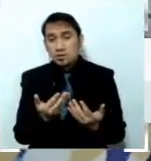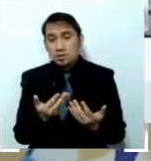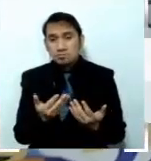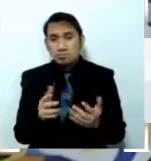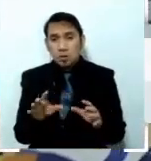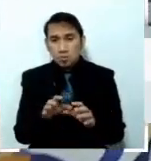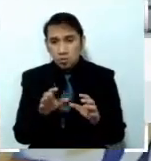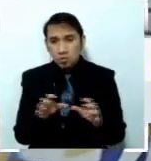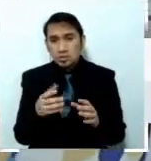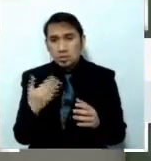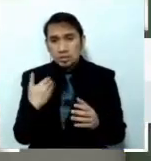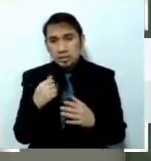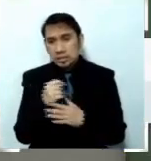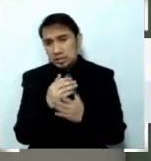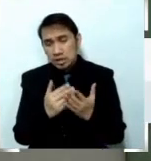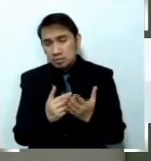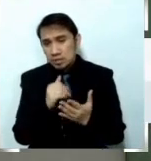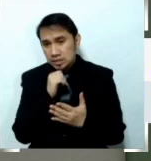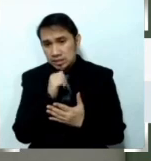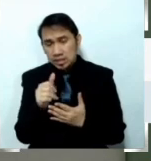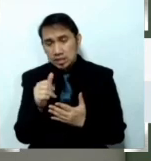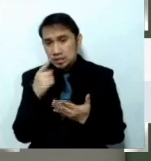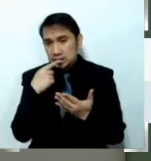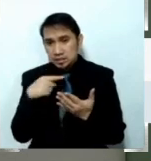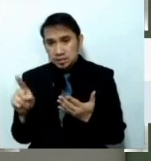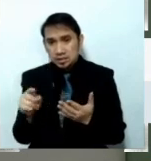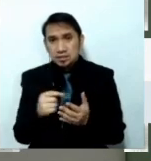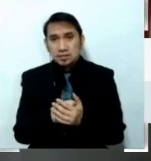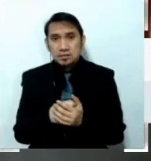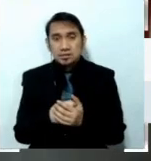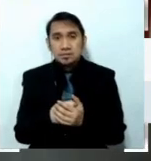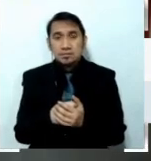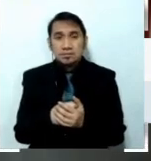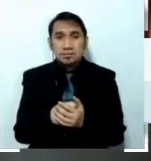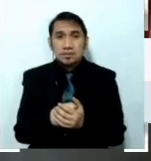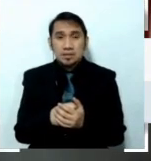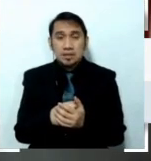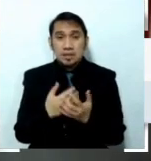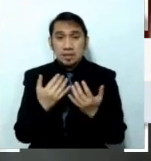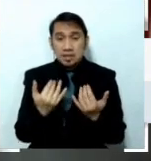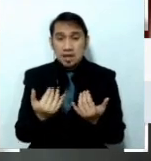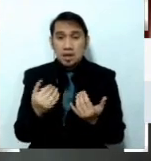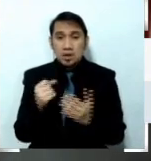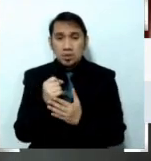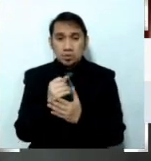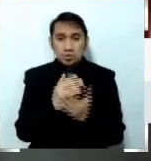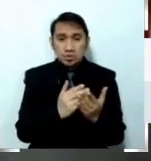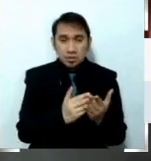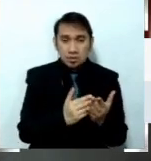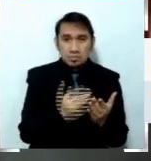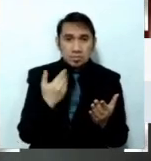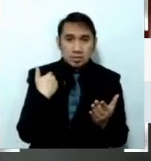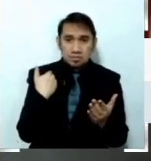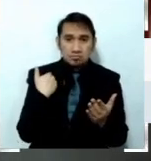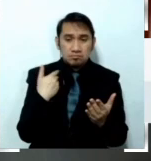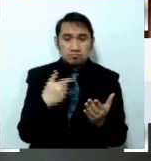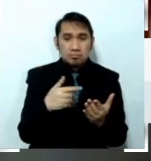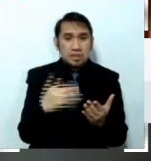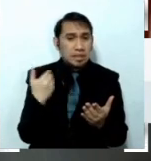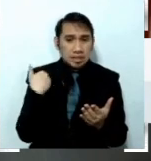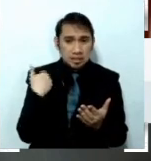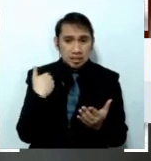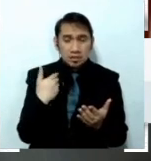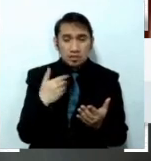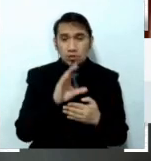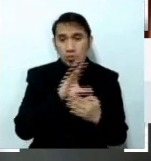sa ibang mga cases po, dun sa nabanggit ko kanina mga datos, ang iba po, hindi pa siya fully authorized, pero may nakita ni